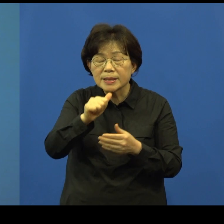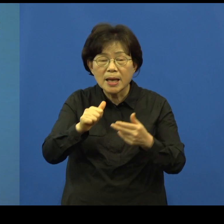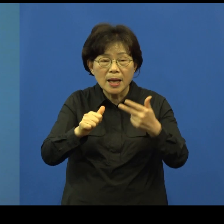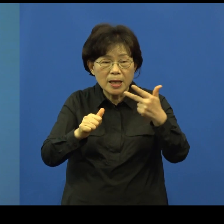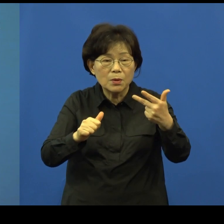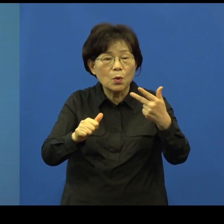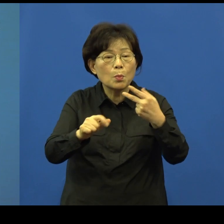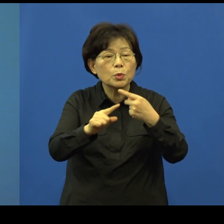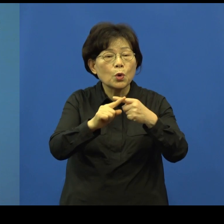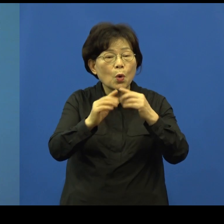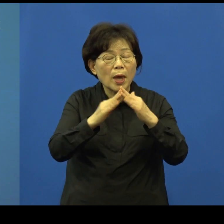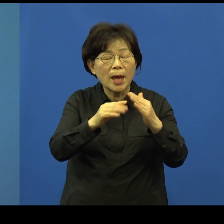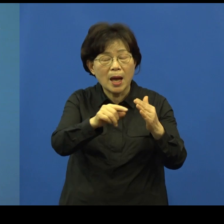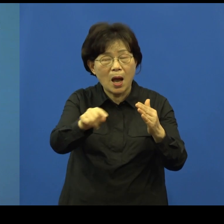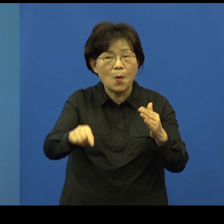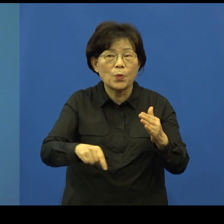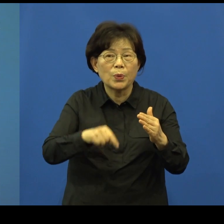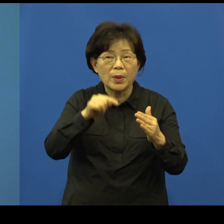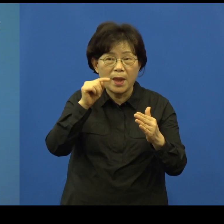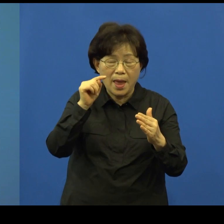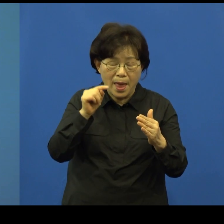가운데